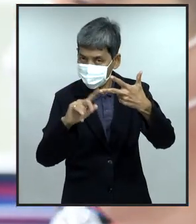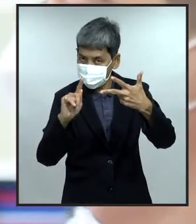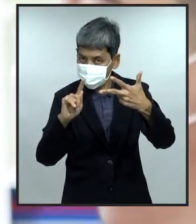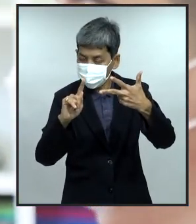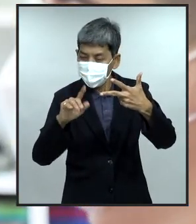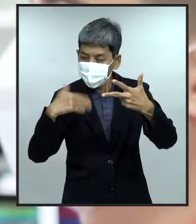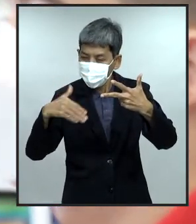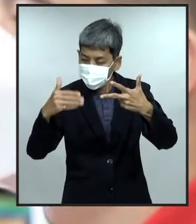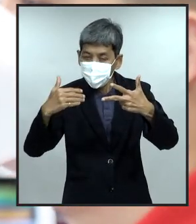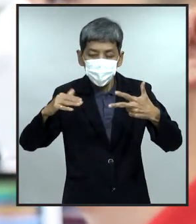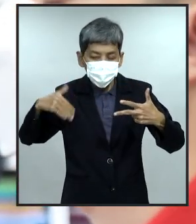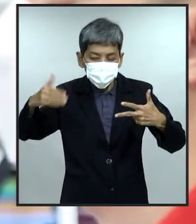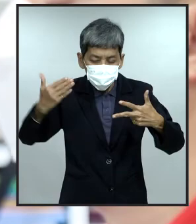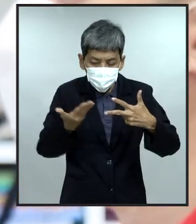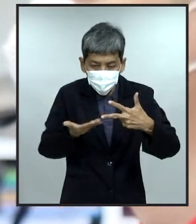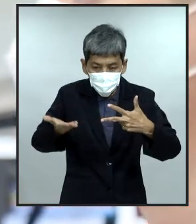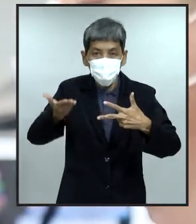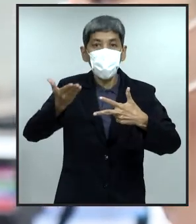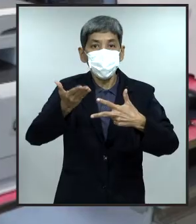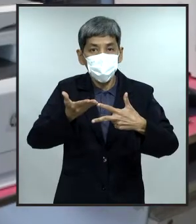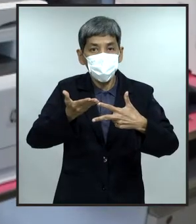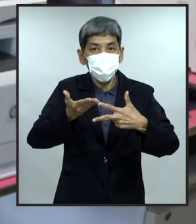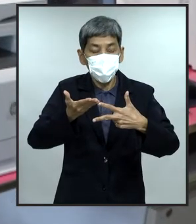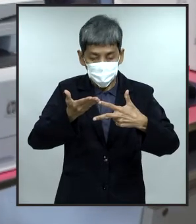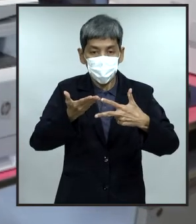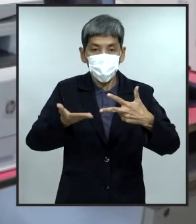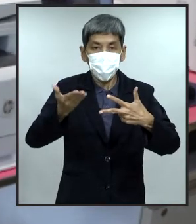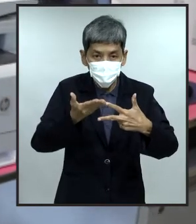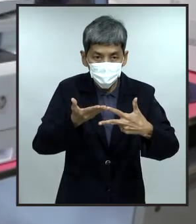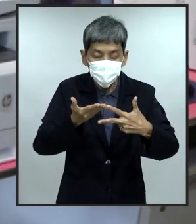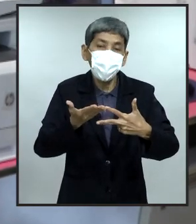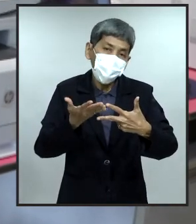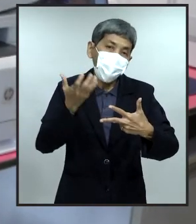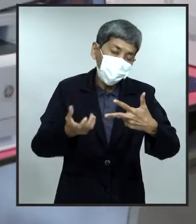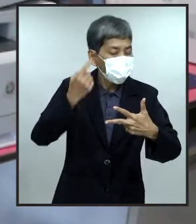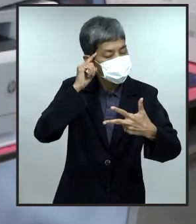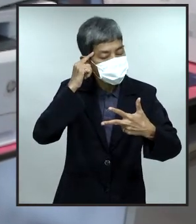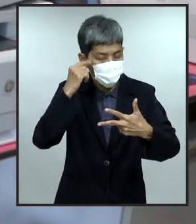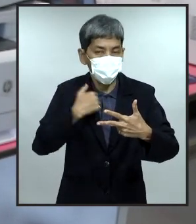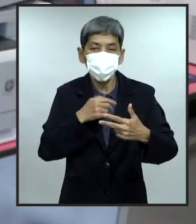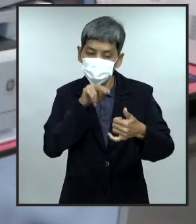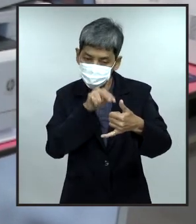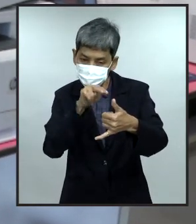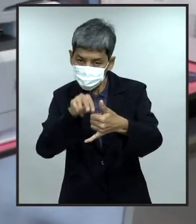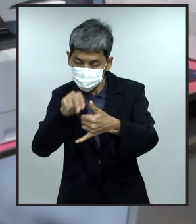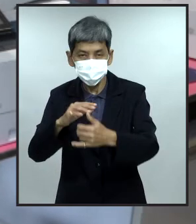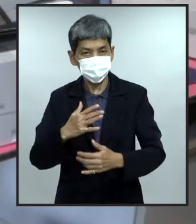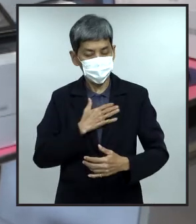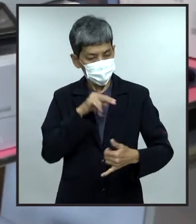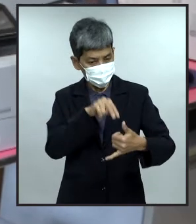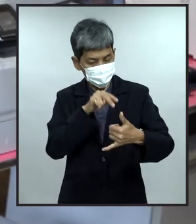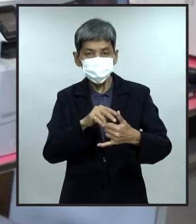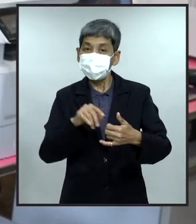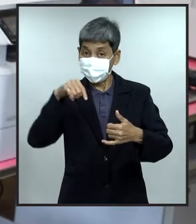ข้ก็อาจจะมีอาการที่หนักมากขึ้นหรืออาการรุนแรงตามมาภายหลังได้นะคะที่เราเนี่ยพอคนไข้เข้ามา